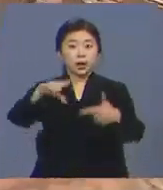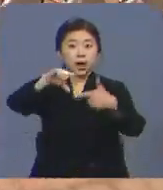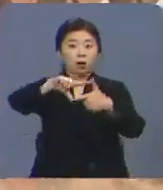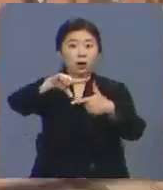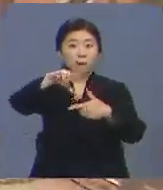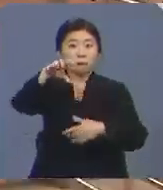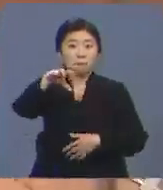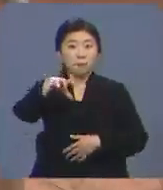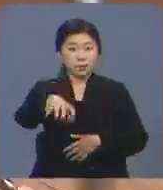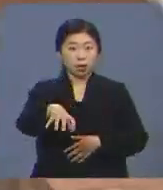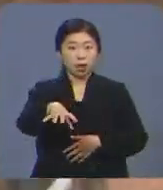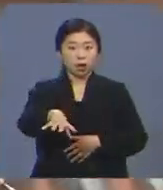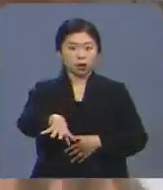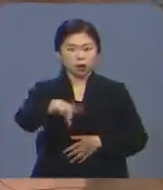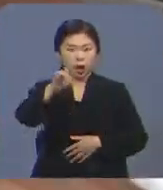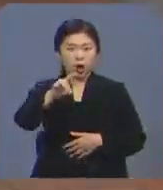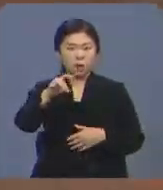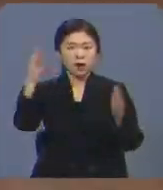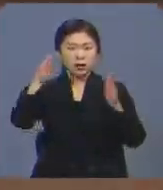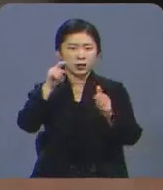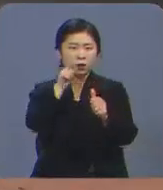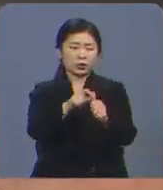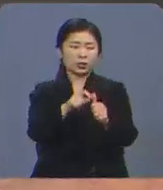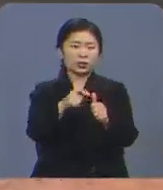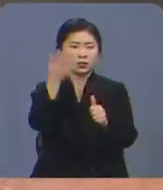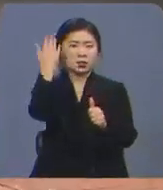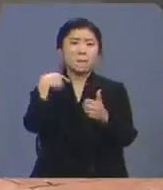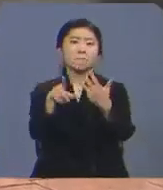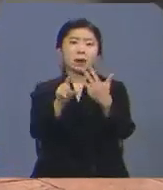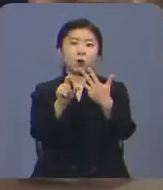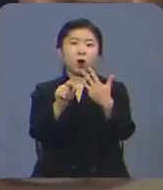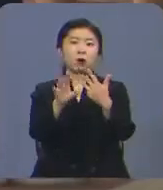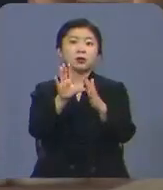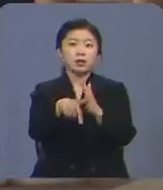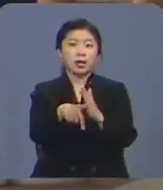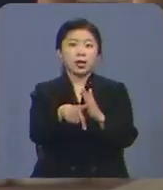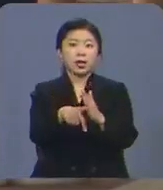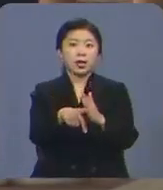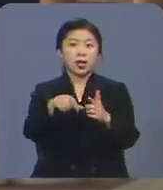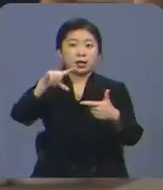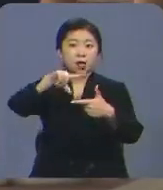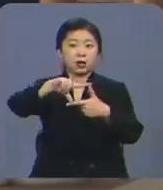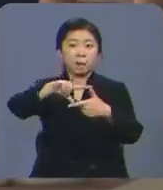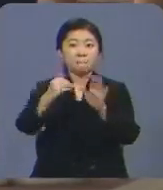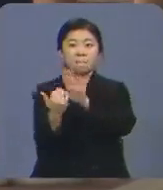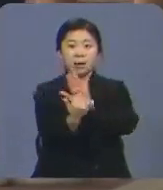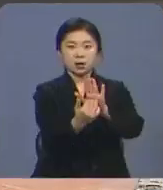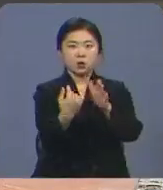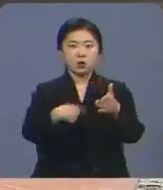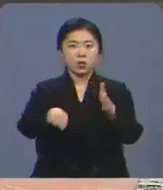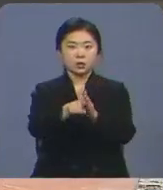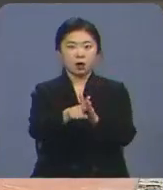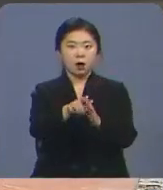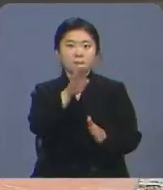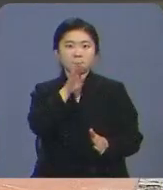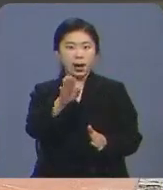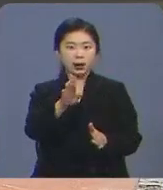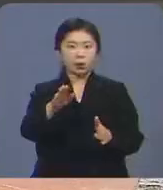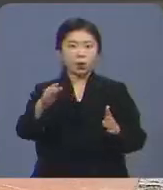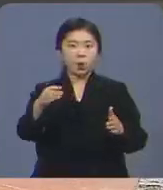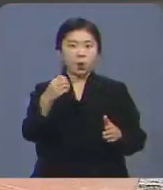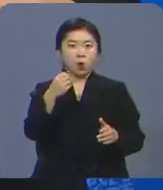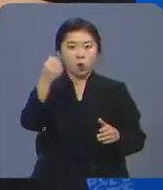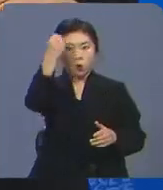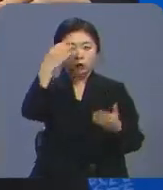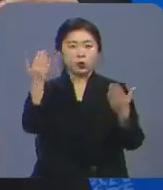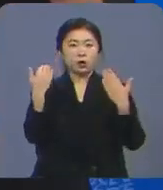경남에서 학생 확진자가 처음 나온 건 지난 8월. 경상남도는 방역을 위해 즉각 확진자가 다니는 고등학교를 공개했습니다.